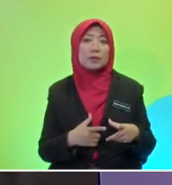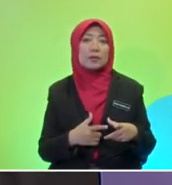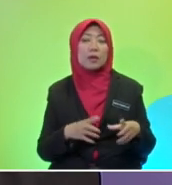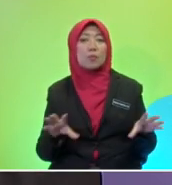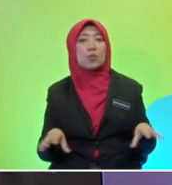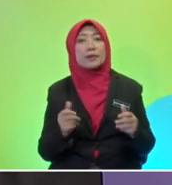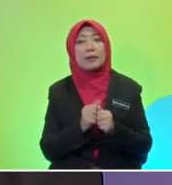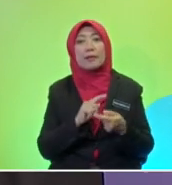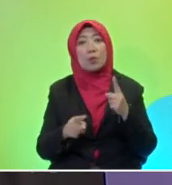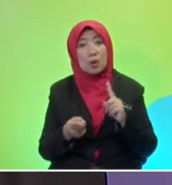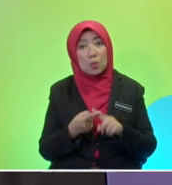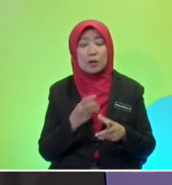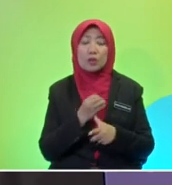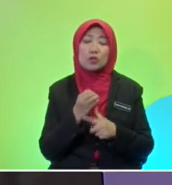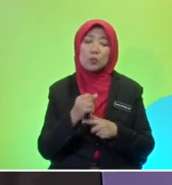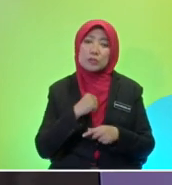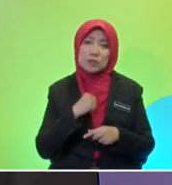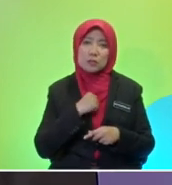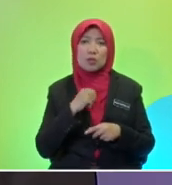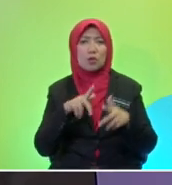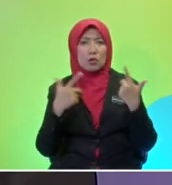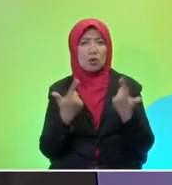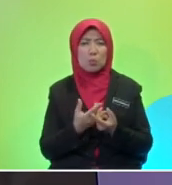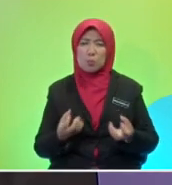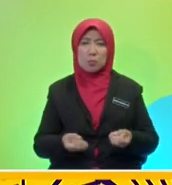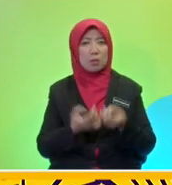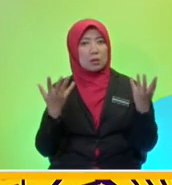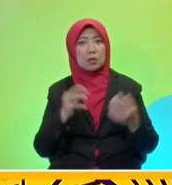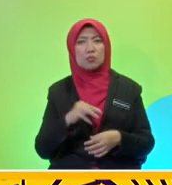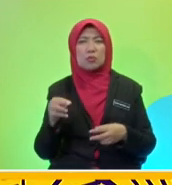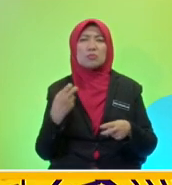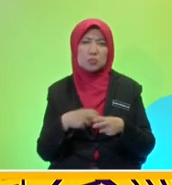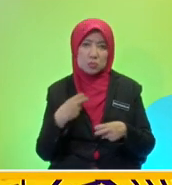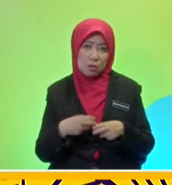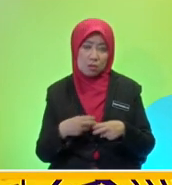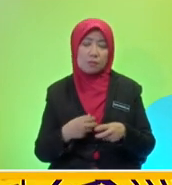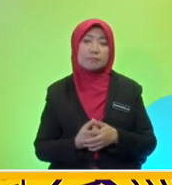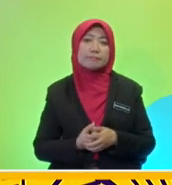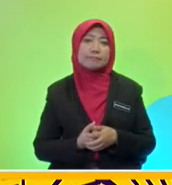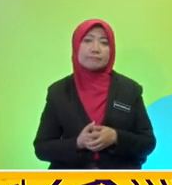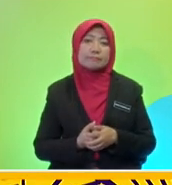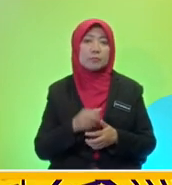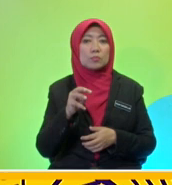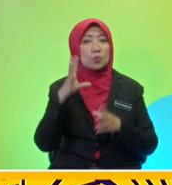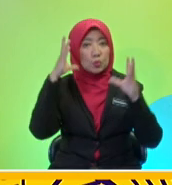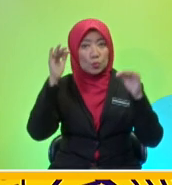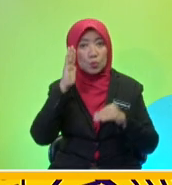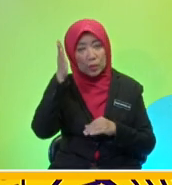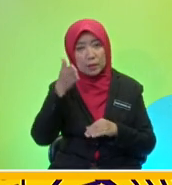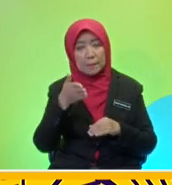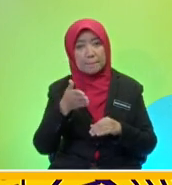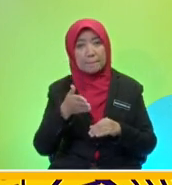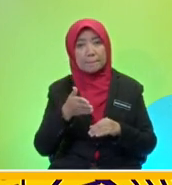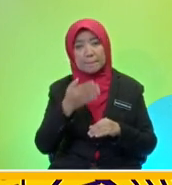sendirian oke biasanya punya ramai mungkin agak suka sedikit Oke jadi murid guru kami latihan dan